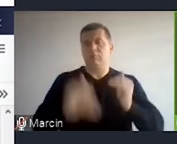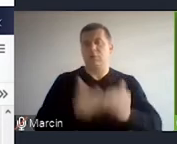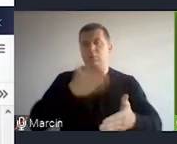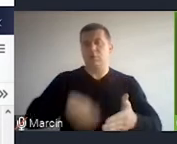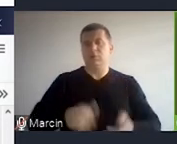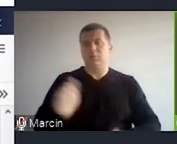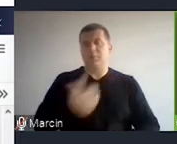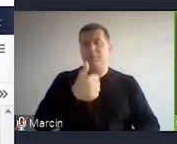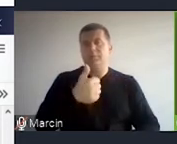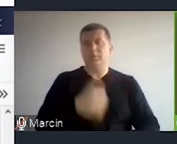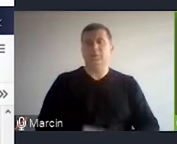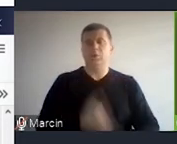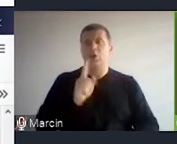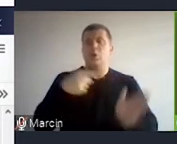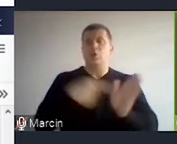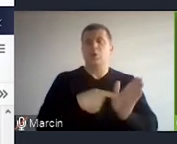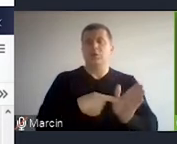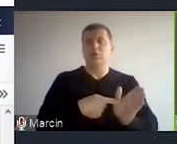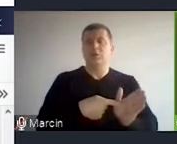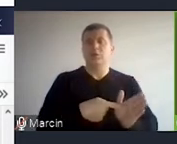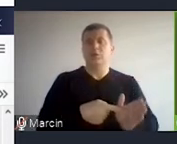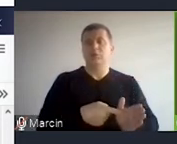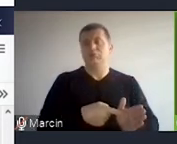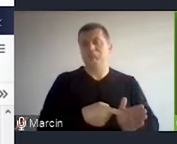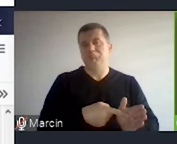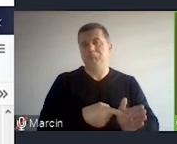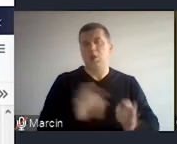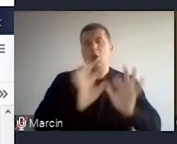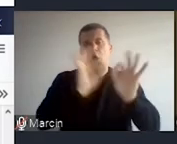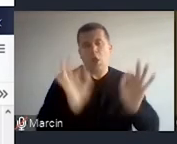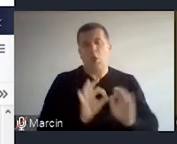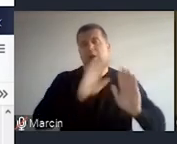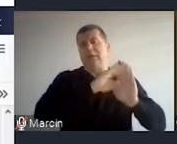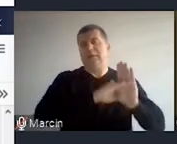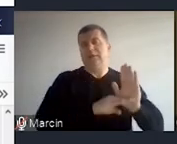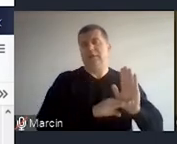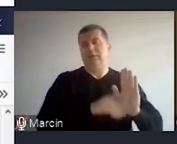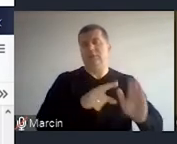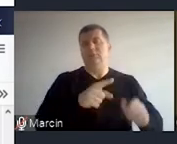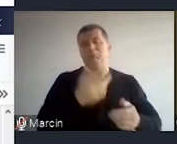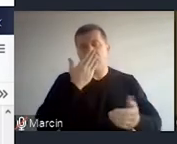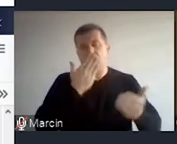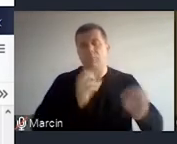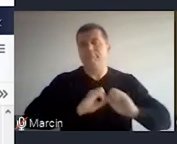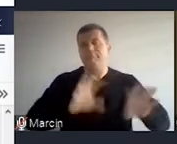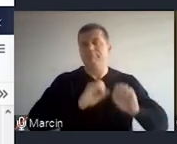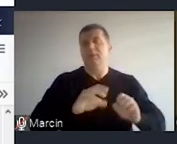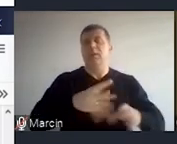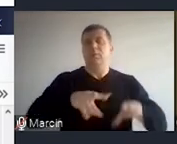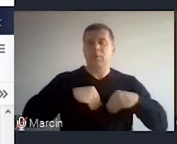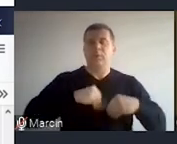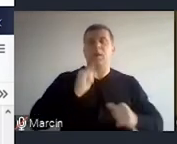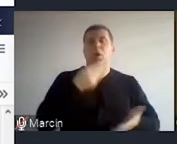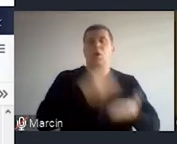Pierwszy z nich dotyczyć będzie ogólnych zasad związanych z angażowaniem personelu. Jakie są